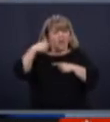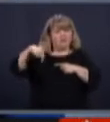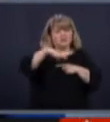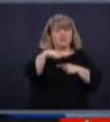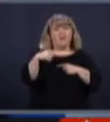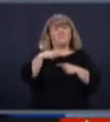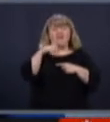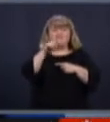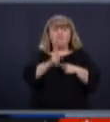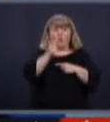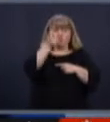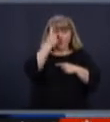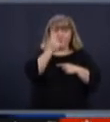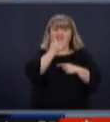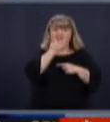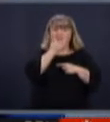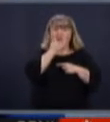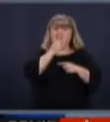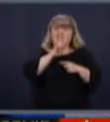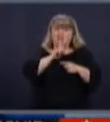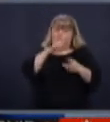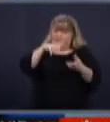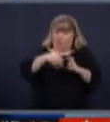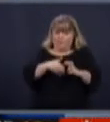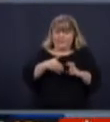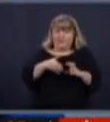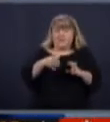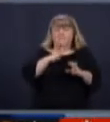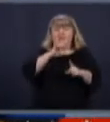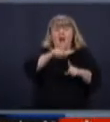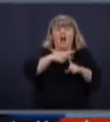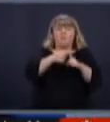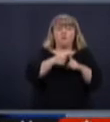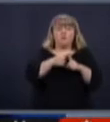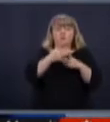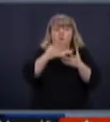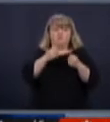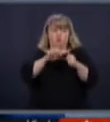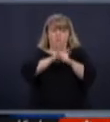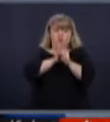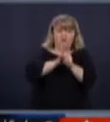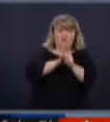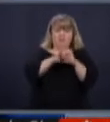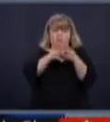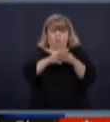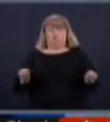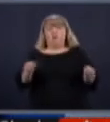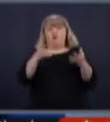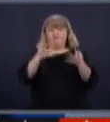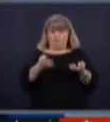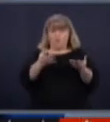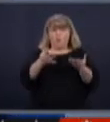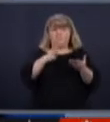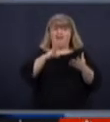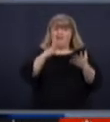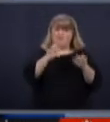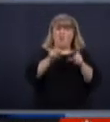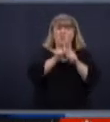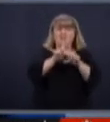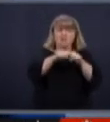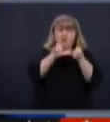qui se passe est plus compliqué. Puis l'autre élément, c'est qu'en plus qu'on veut combattre le virus, on veut aussi qu'une société fonctionne, parce que les